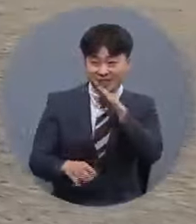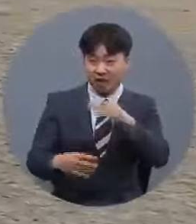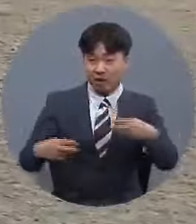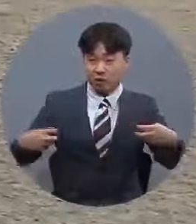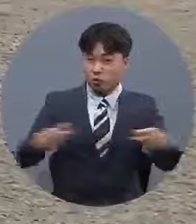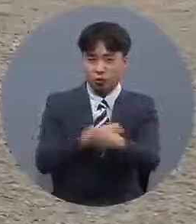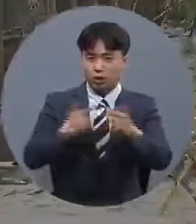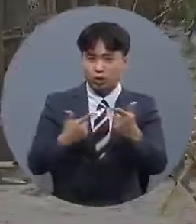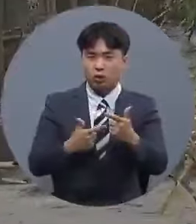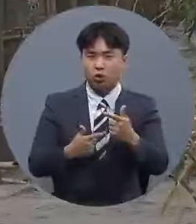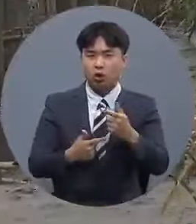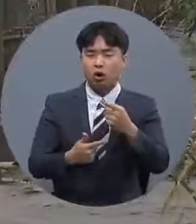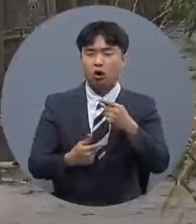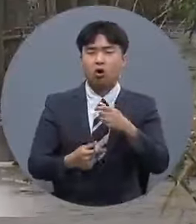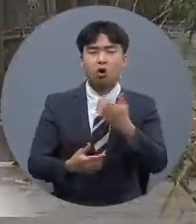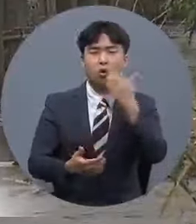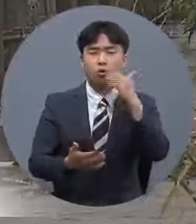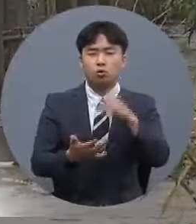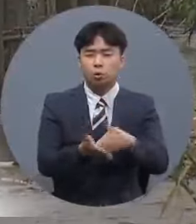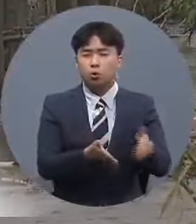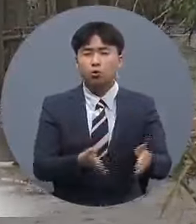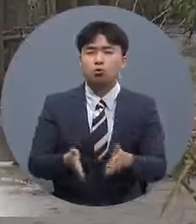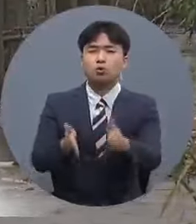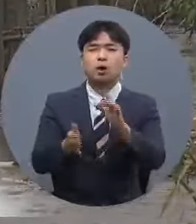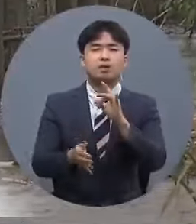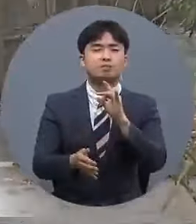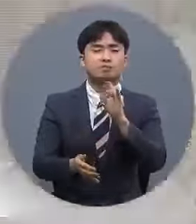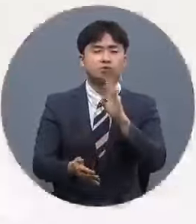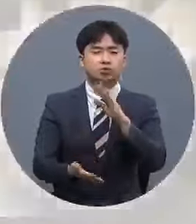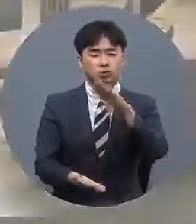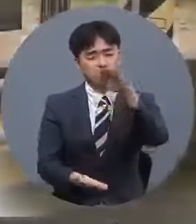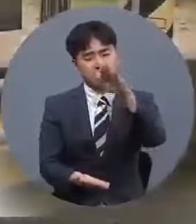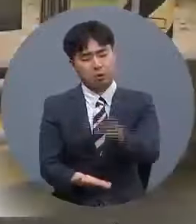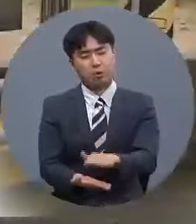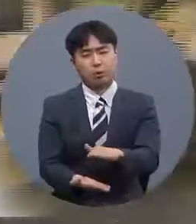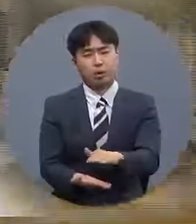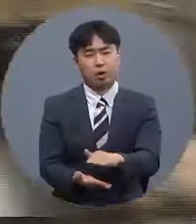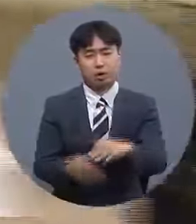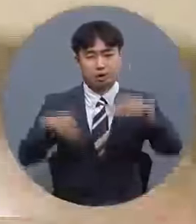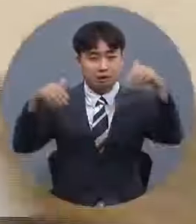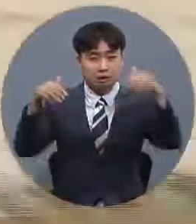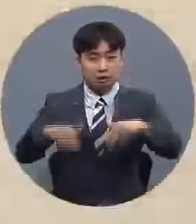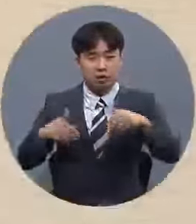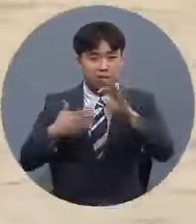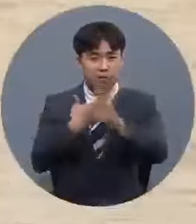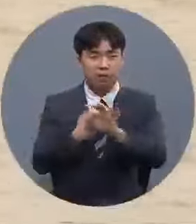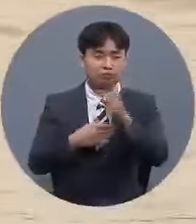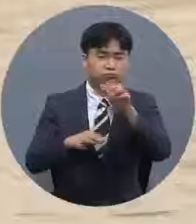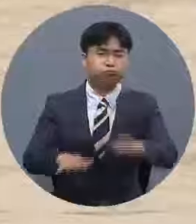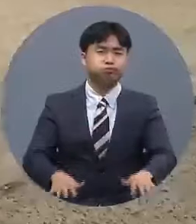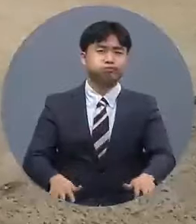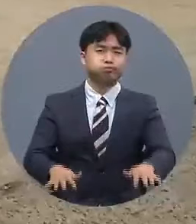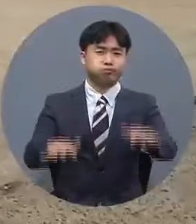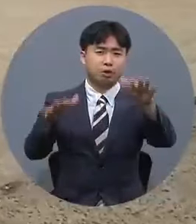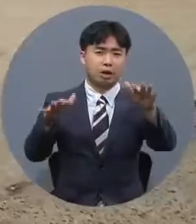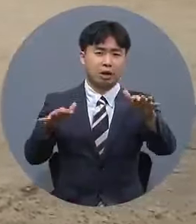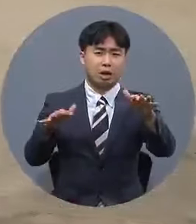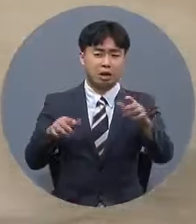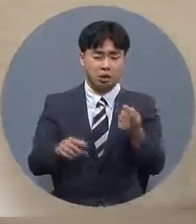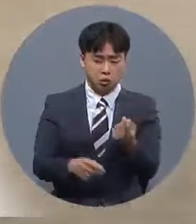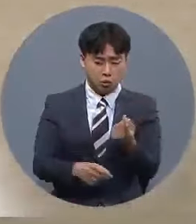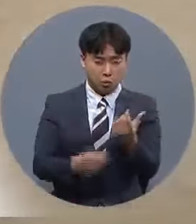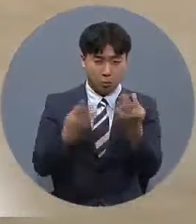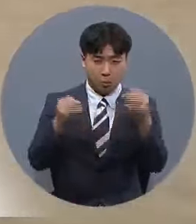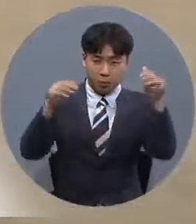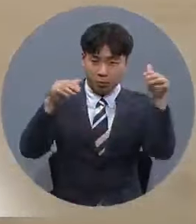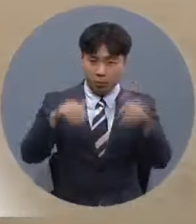강물과 맞닿을 만큼 높이도 낮고 좁은 구조물에 불과합니다. 비가 올 때는 상황이 더 심각해집니다. 조금만